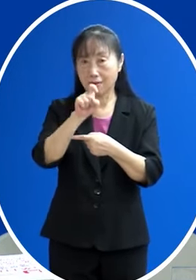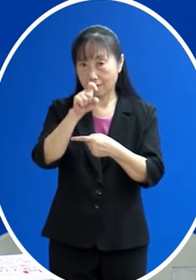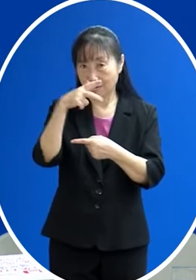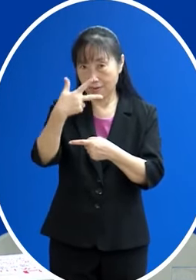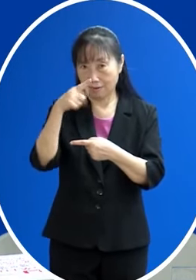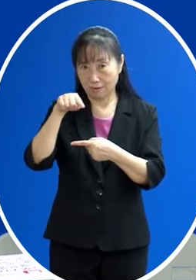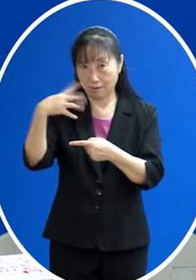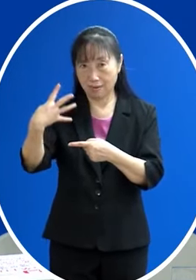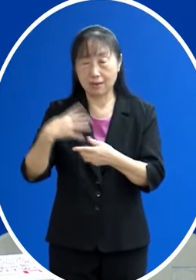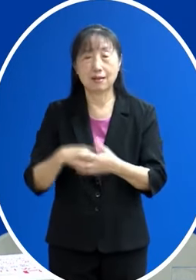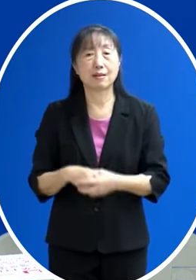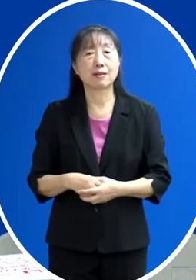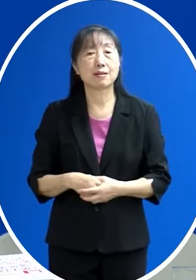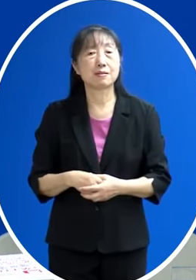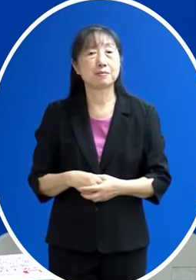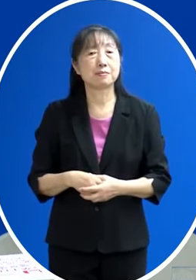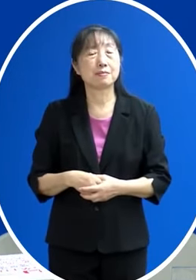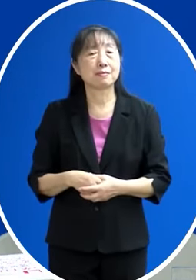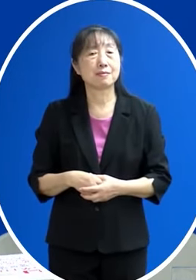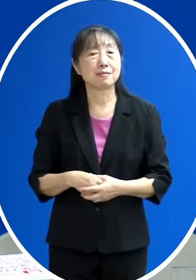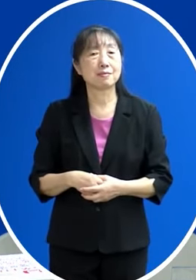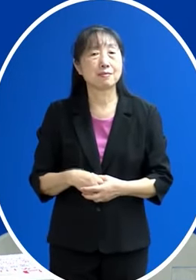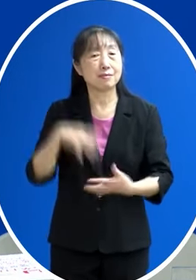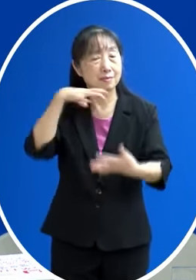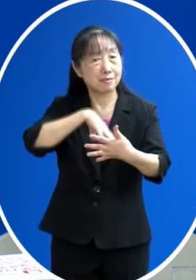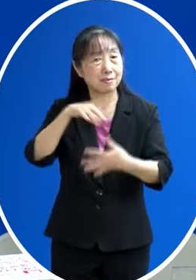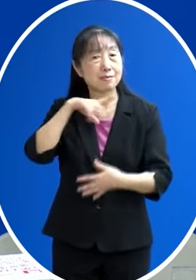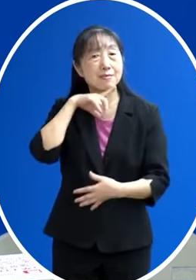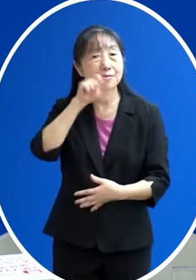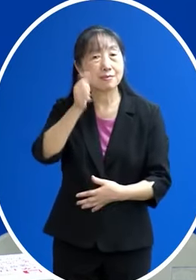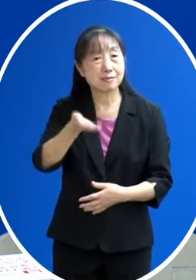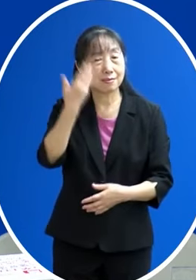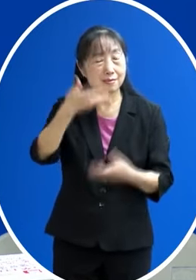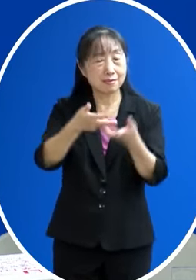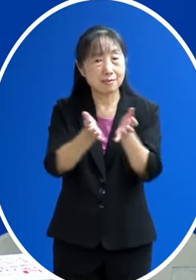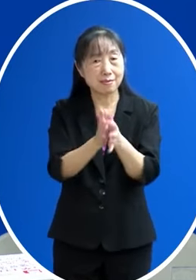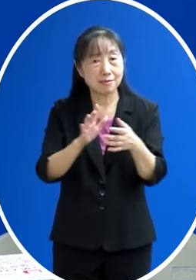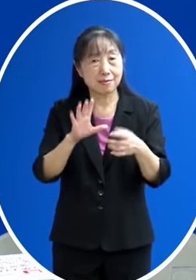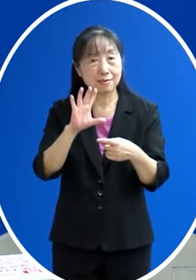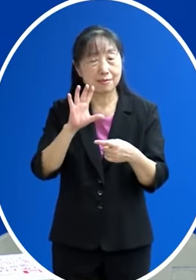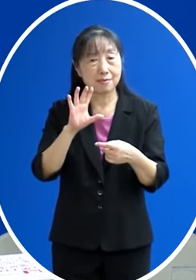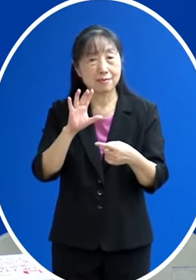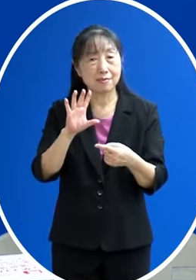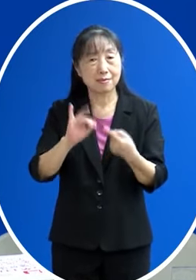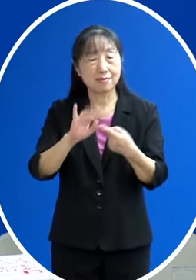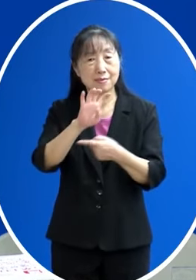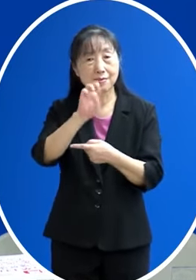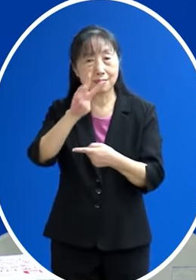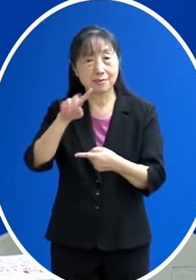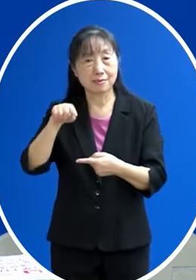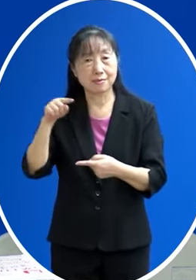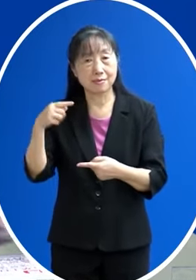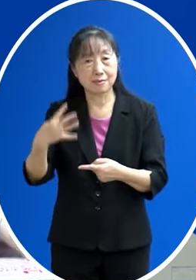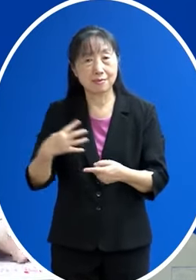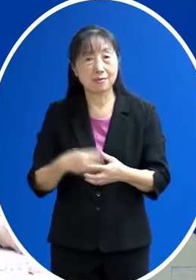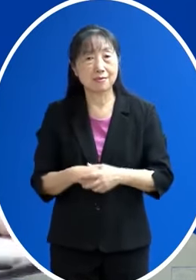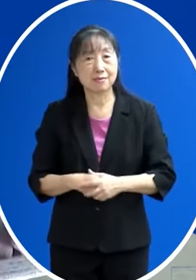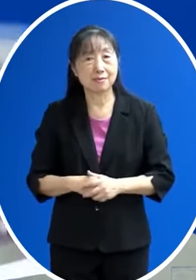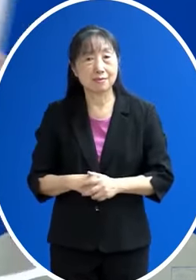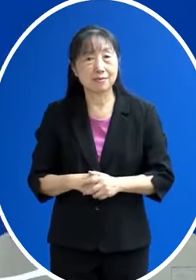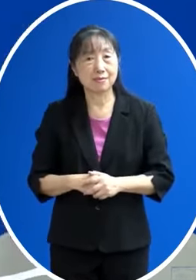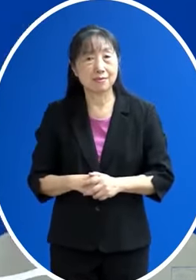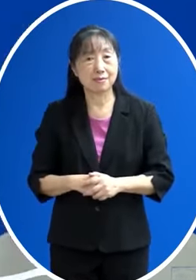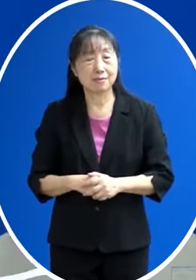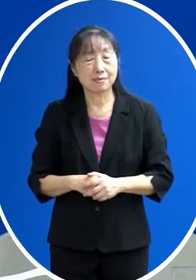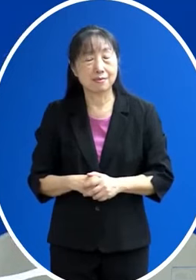布，12月1日起适度放宽戴口罩等防疫规定，包括室外空间、室外场所。但岁末跨